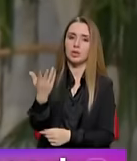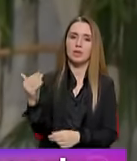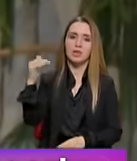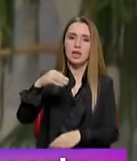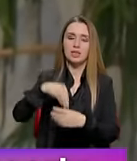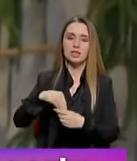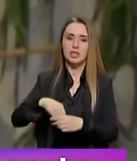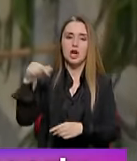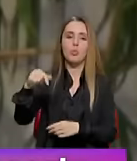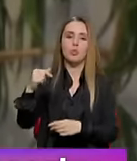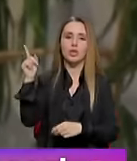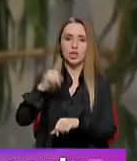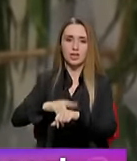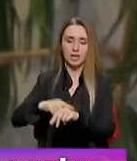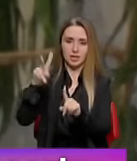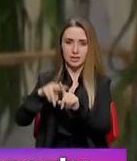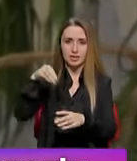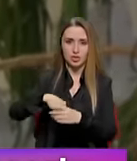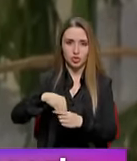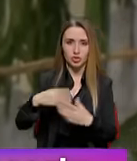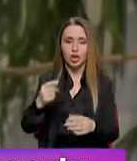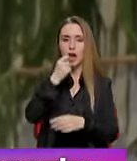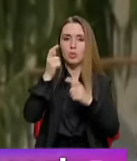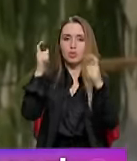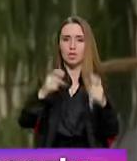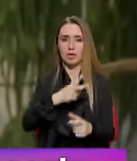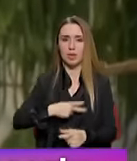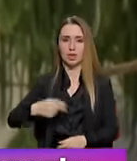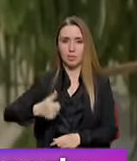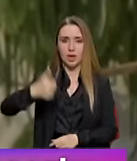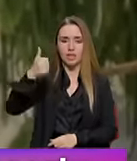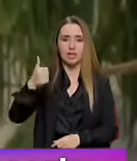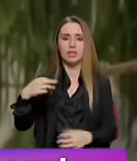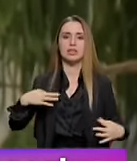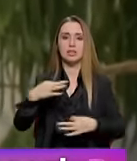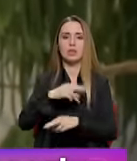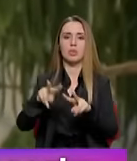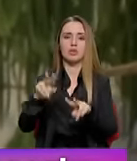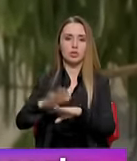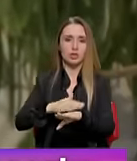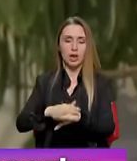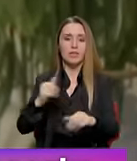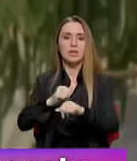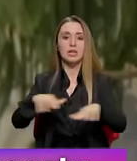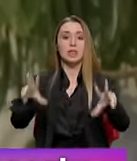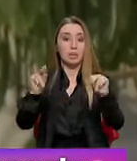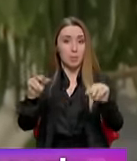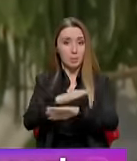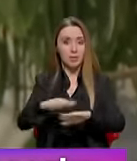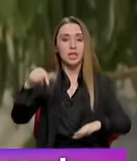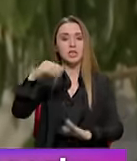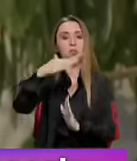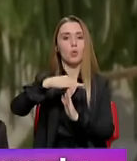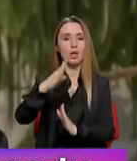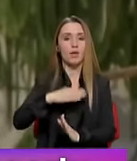geldiniz nav ekranlarında çalar saate katıldınız E Ankara Büyükşehir Belediye Başkanı sayın Mansur Yavaşla yayınımızı tamamladık şimdi